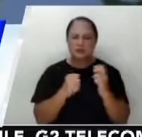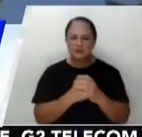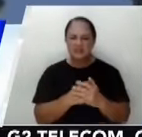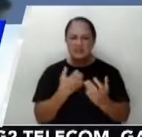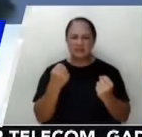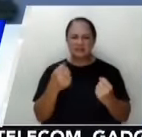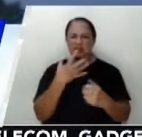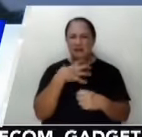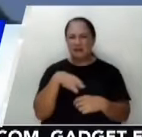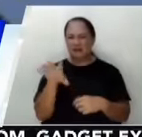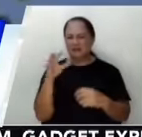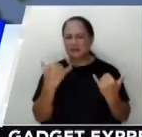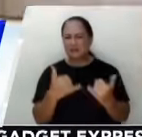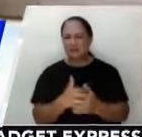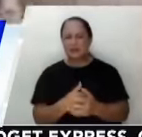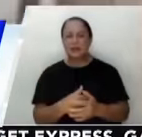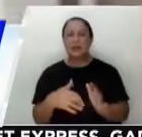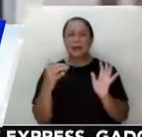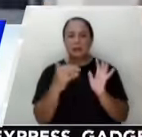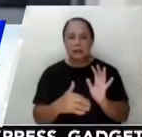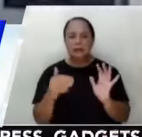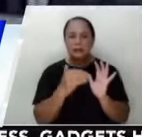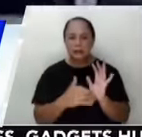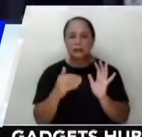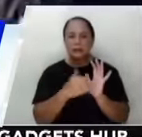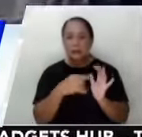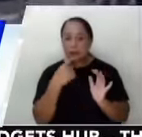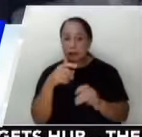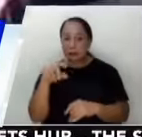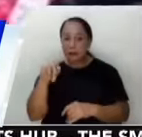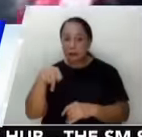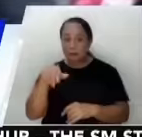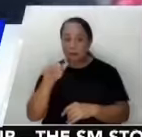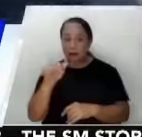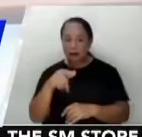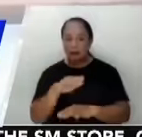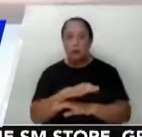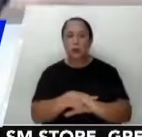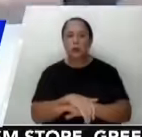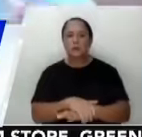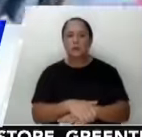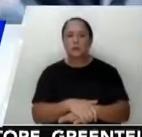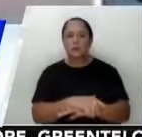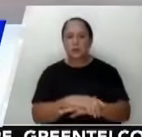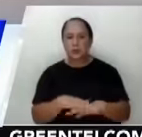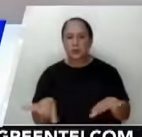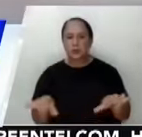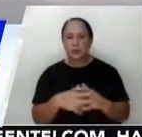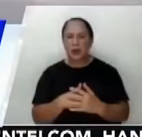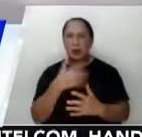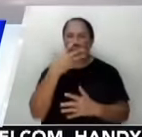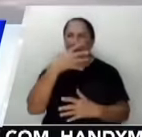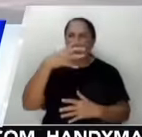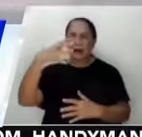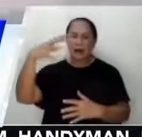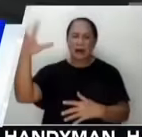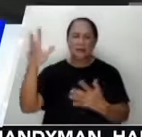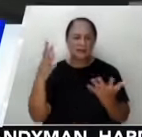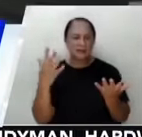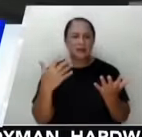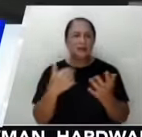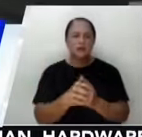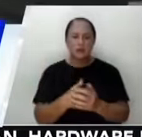Basta, paulit-ulit ang pag-asa sa paalala na huwag meminosin ang damang init porque taon-taon na natin itong